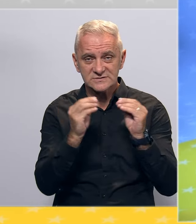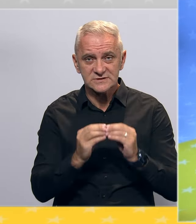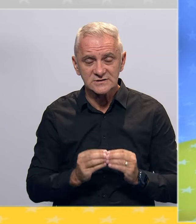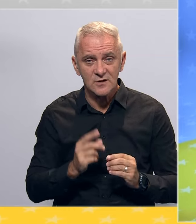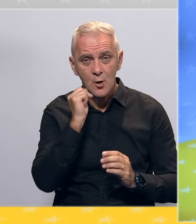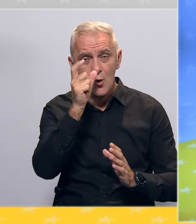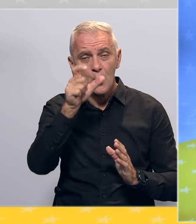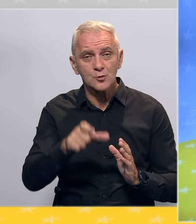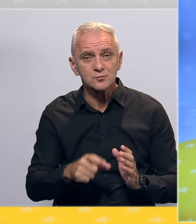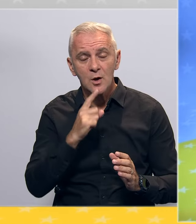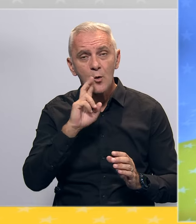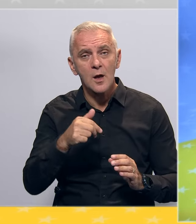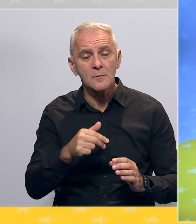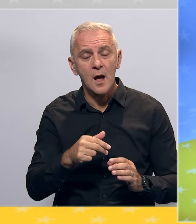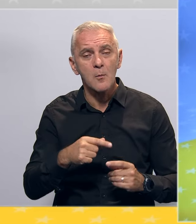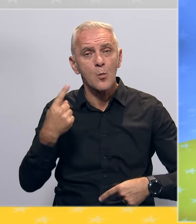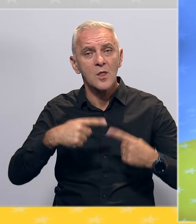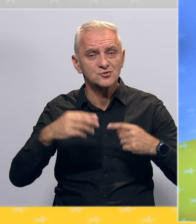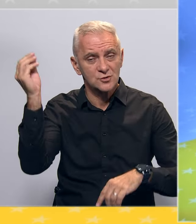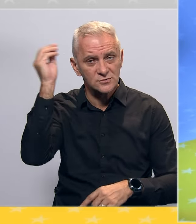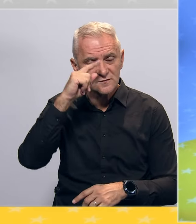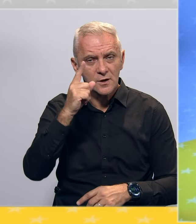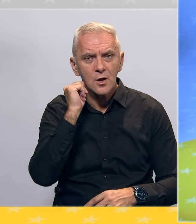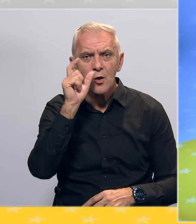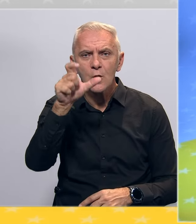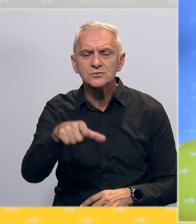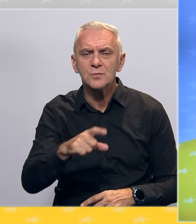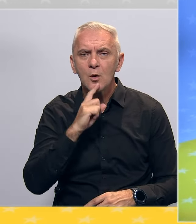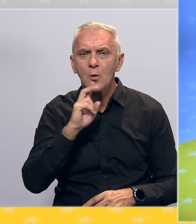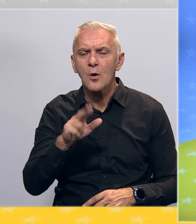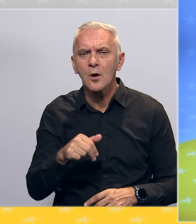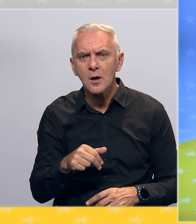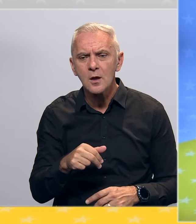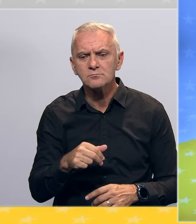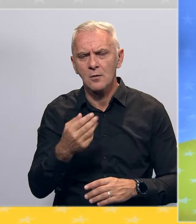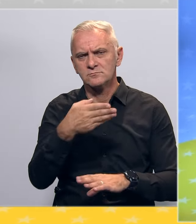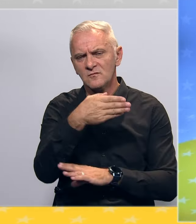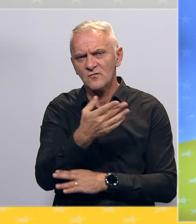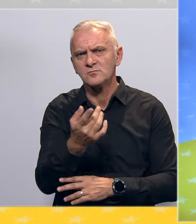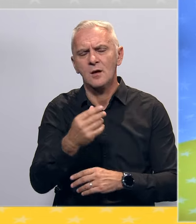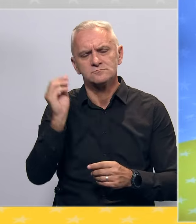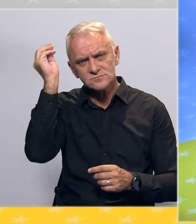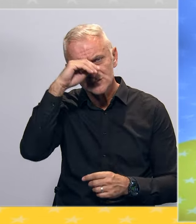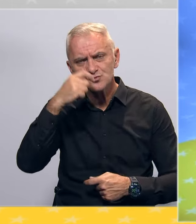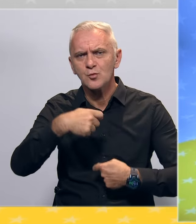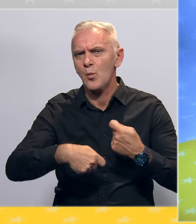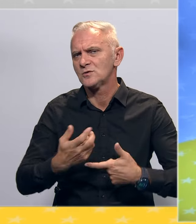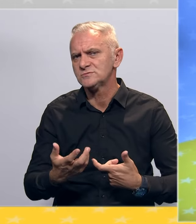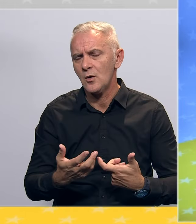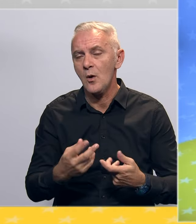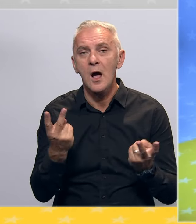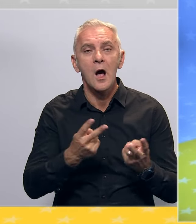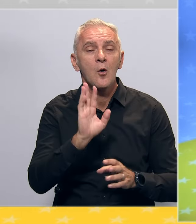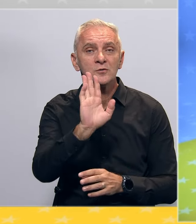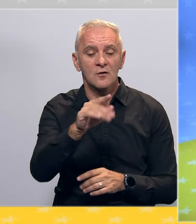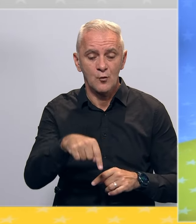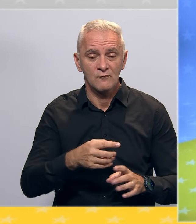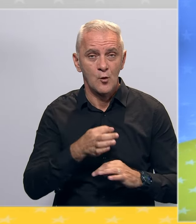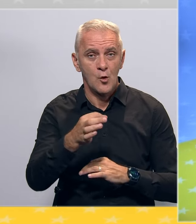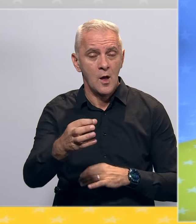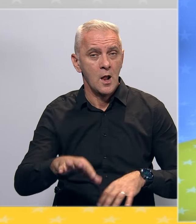koje imaju i određena politička iskustva kao i osoba koje imaju određena obrtnička i druga poslovna iskustva, te kao takvi na ove lokalne